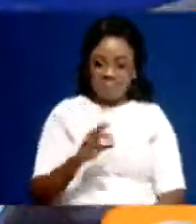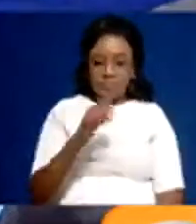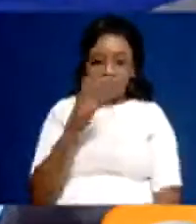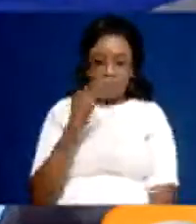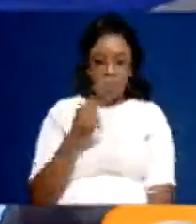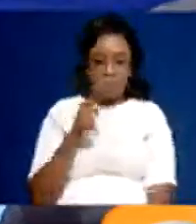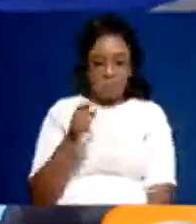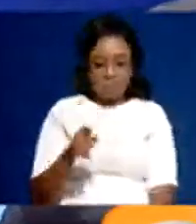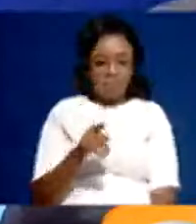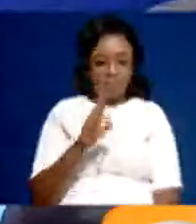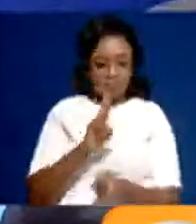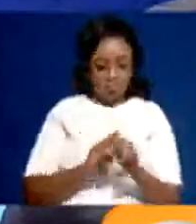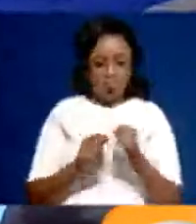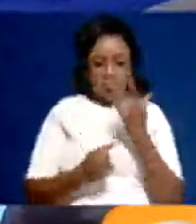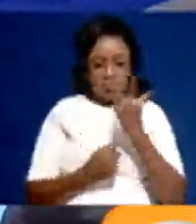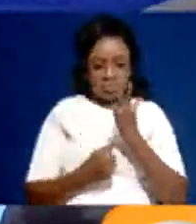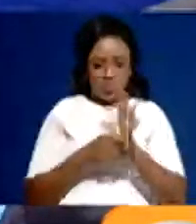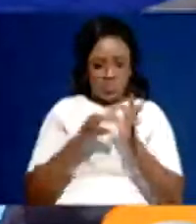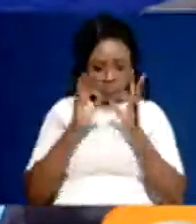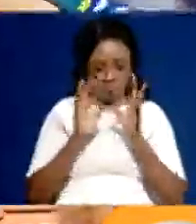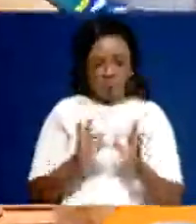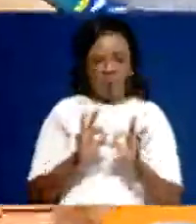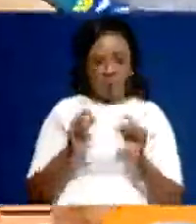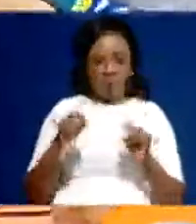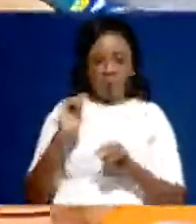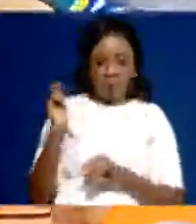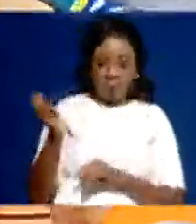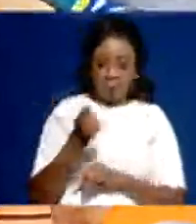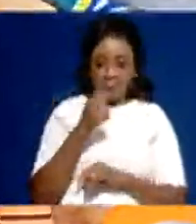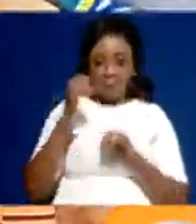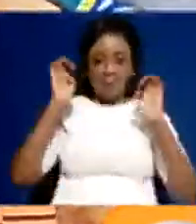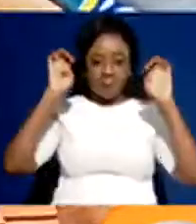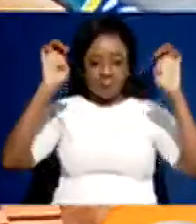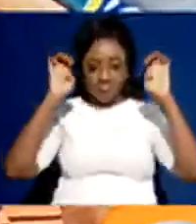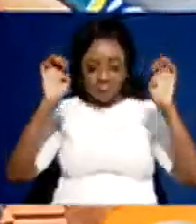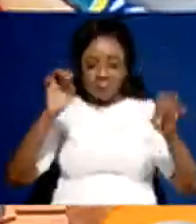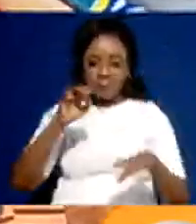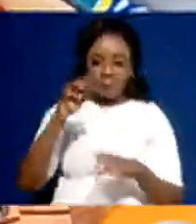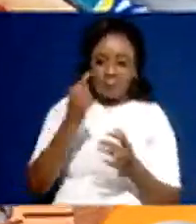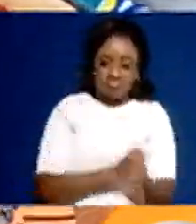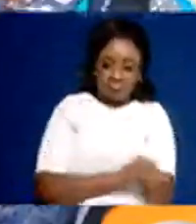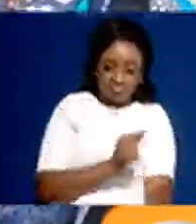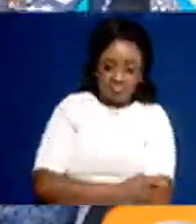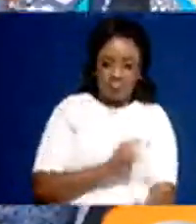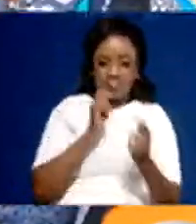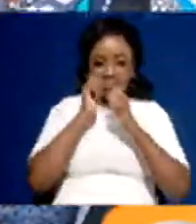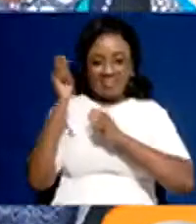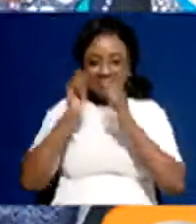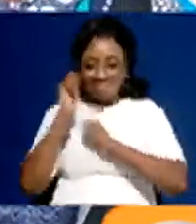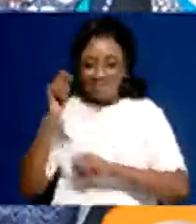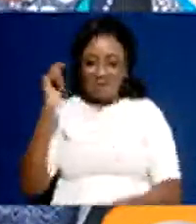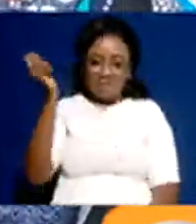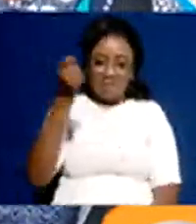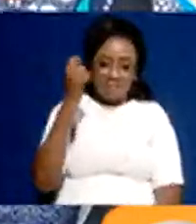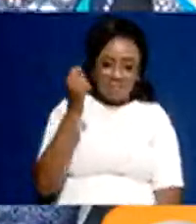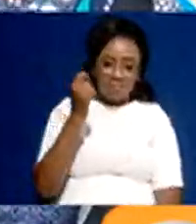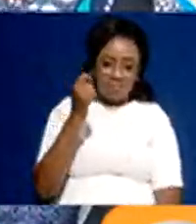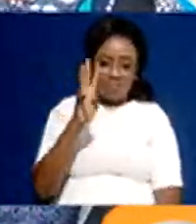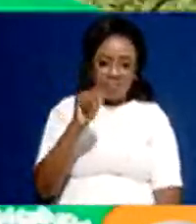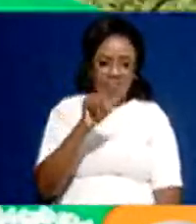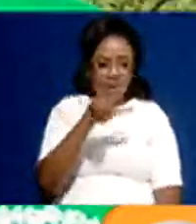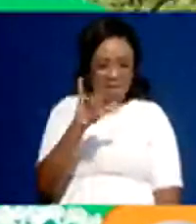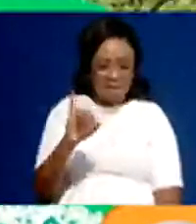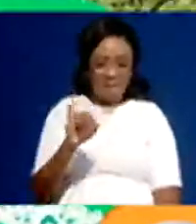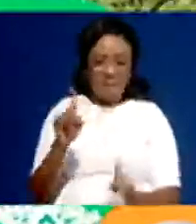of climate smart technologies in Kenya, Ethiopia, Ghana, Senegal, Mali and Zambia. Climate